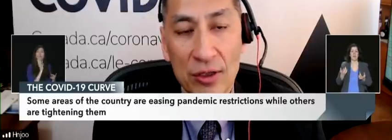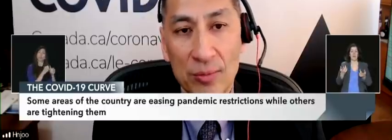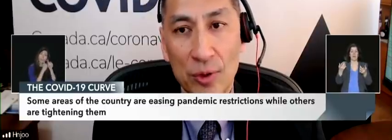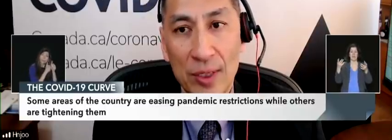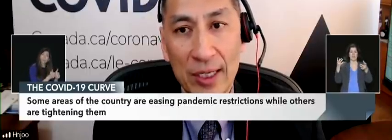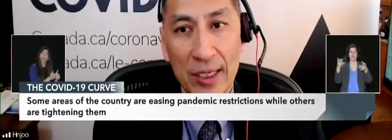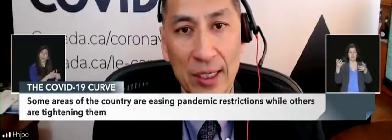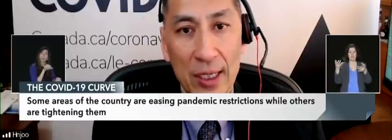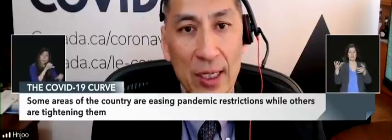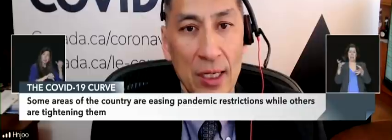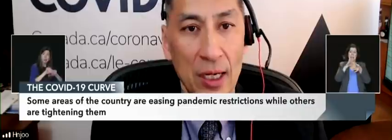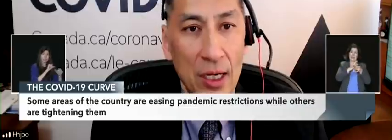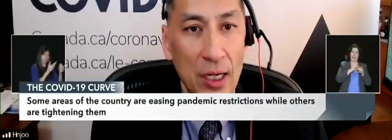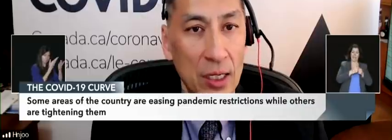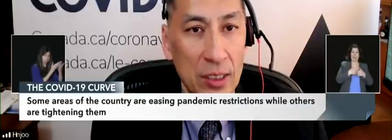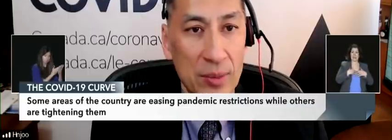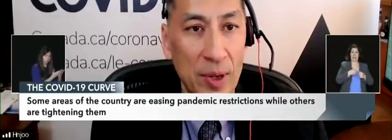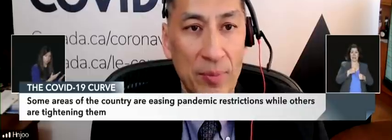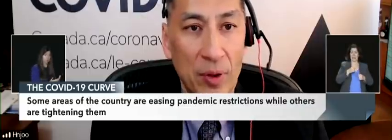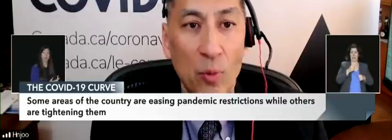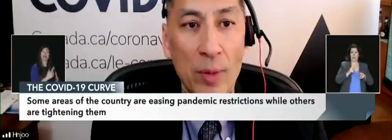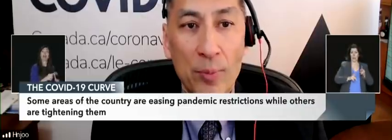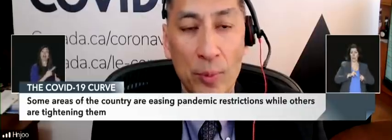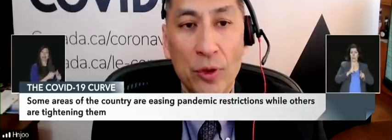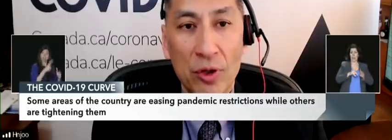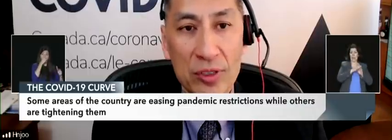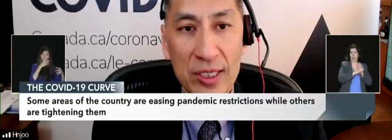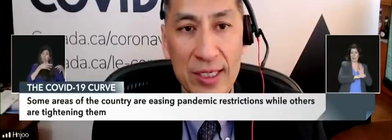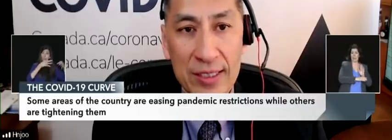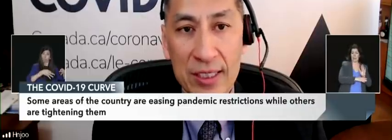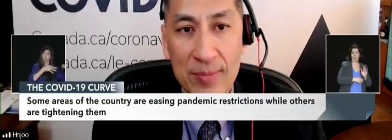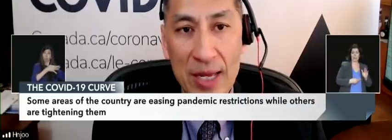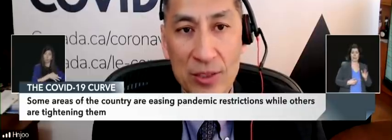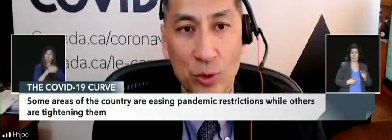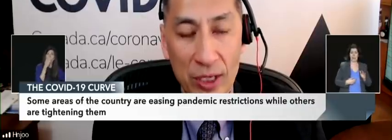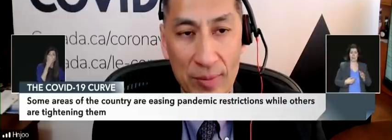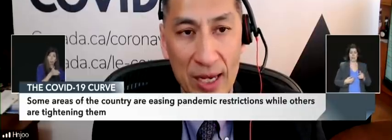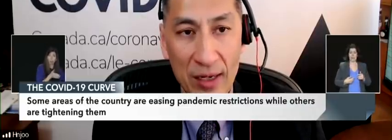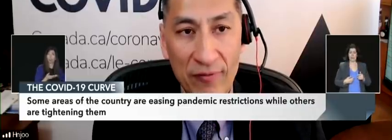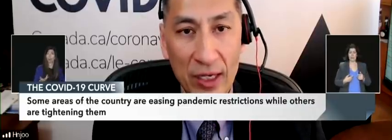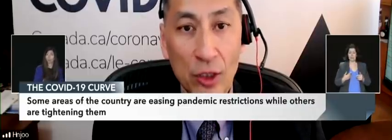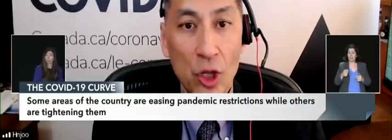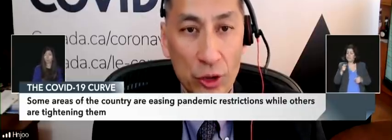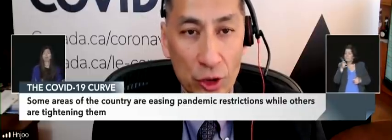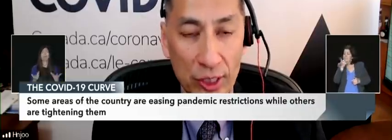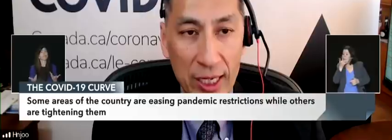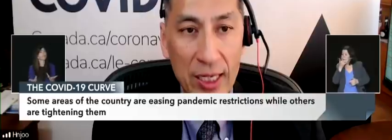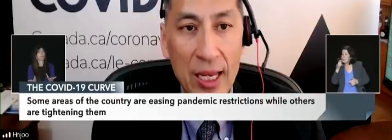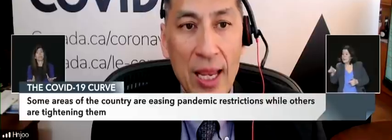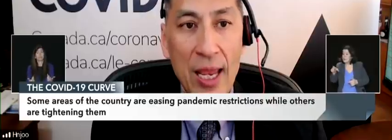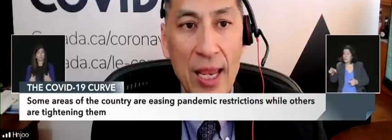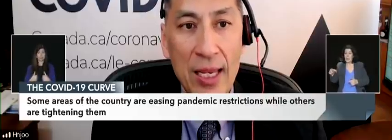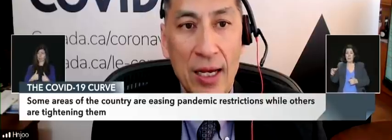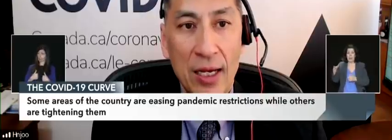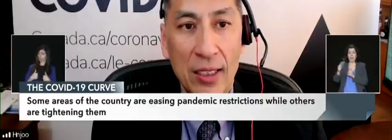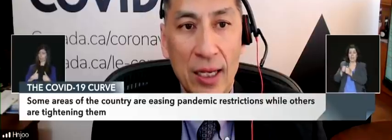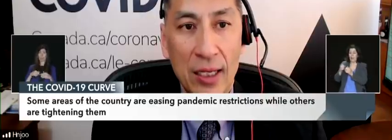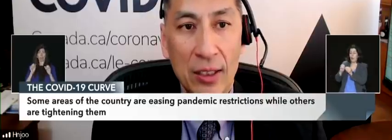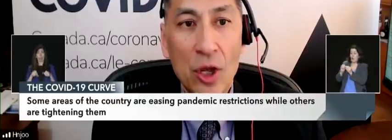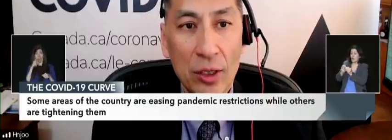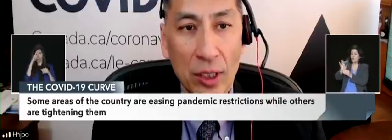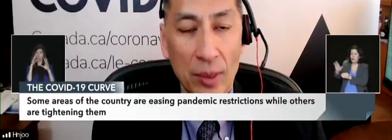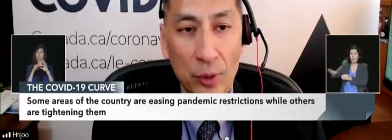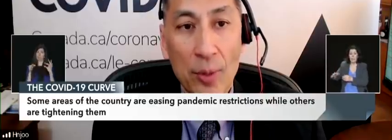mesures de santé publique c'est pas pour moi pour prononcer qu'est-ce qui se passe au Québec avec leurs données et